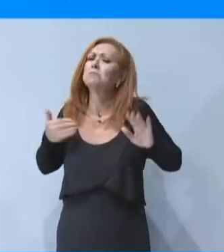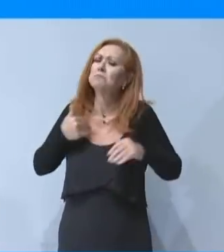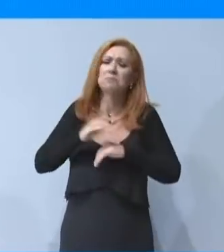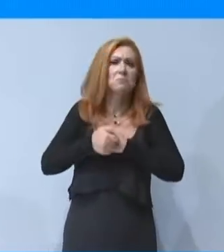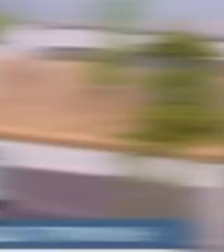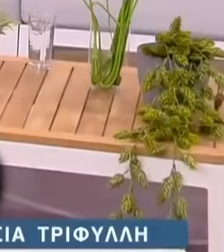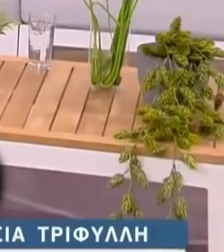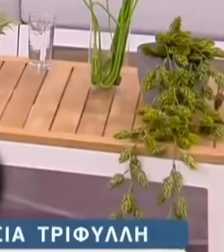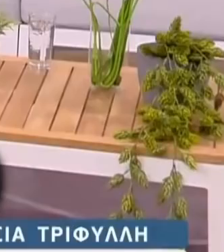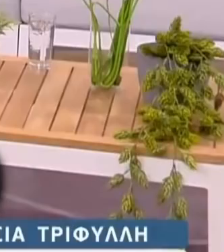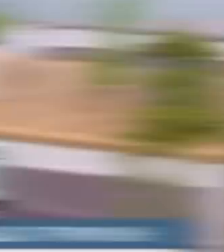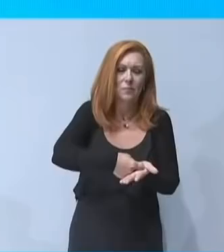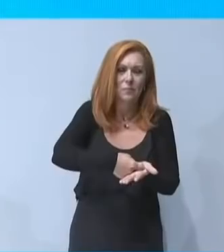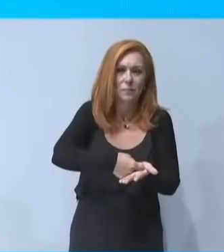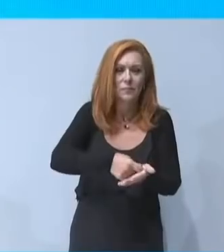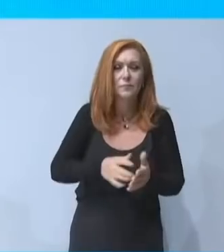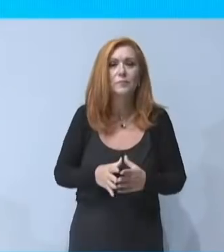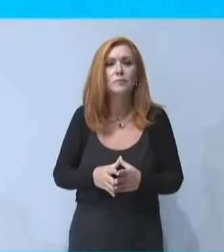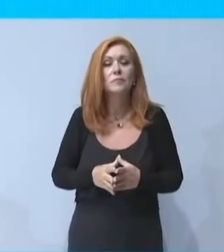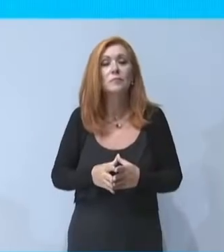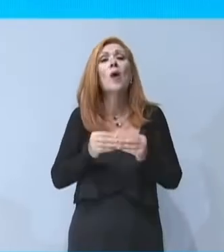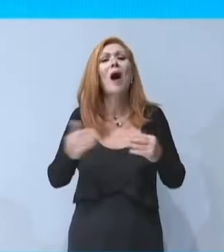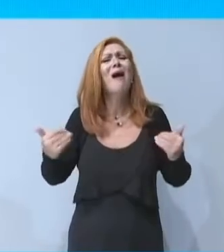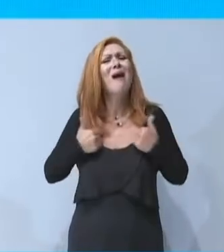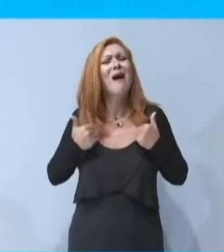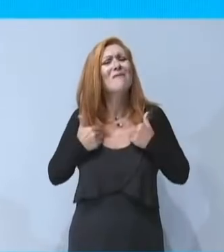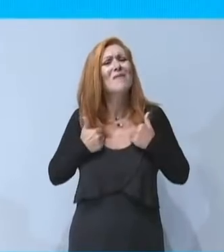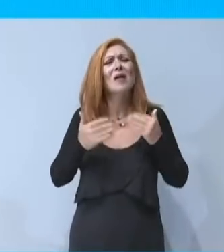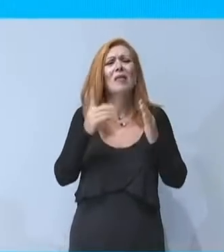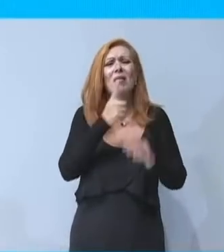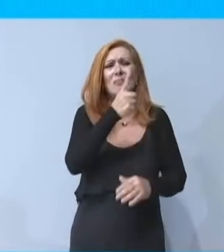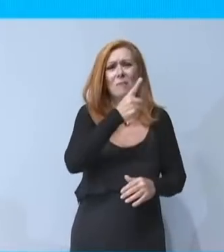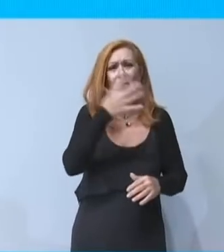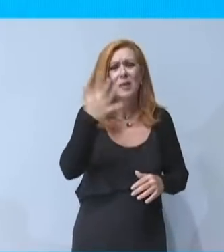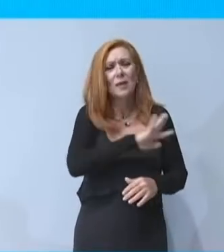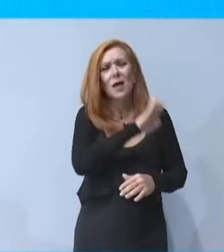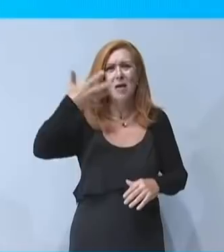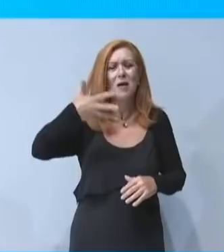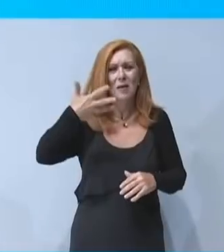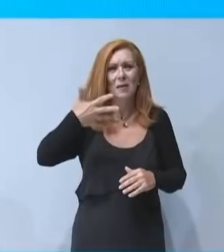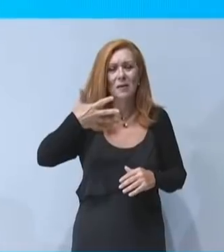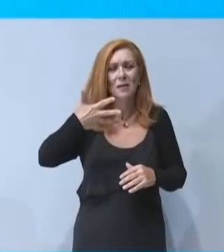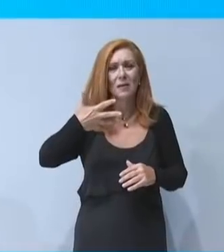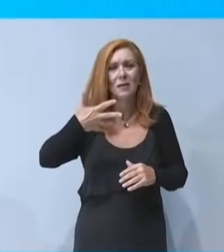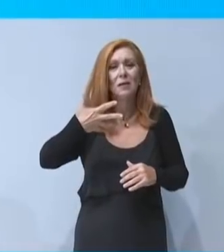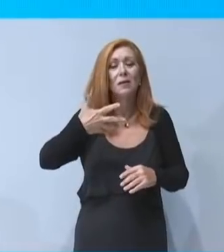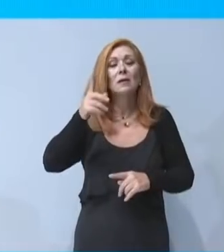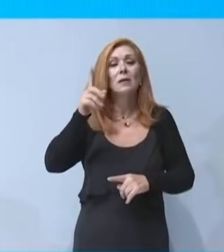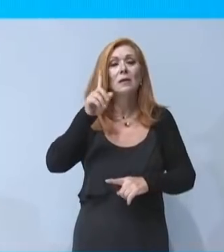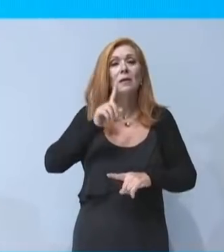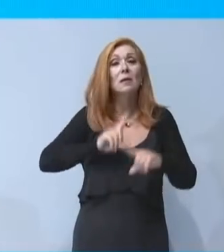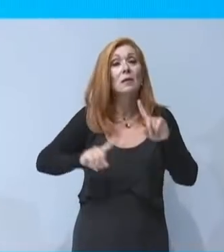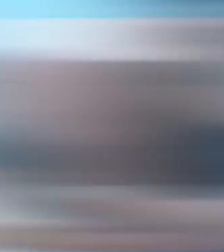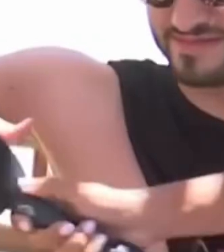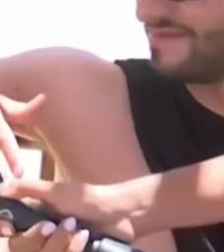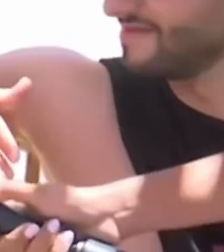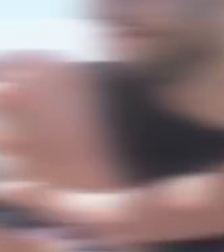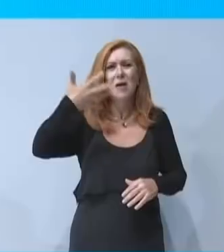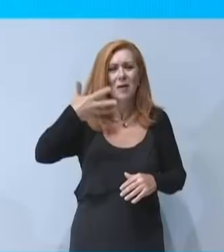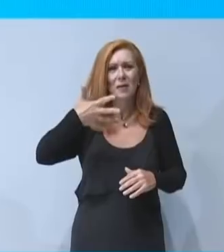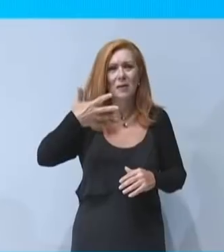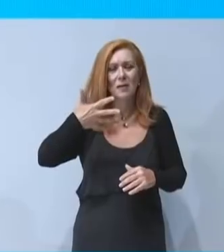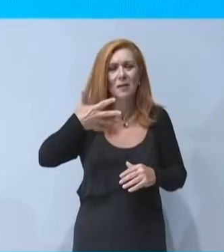Και κάτι σημαντικό. Μην πεις μαλακία. Για τους εφήβους 15 ως 17 ετών, αυτοί που θα έχουν εμβολιαστεί.